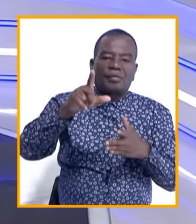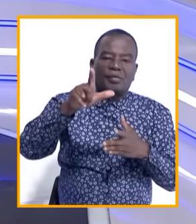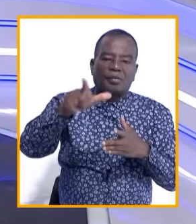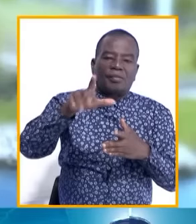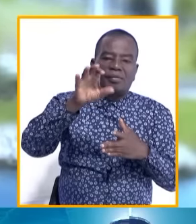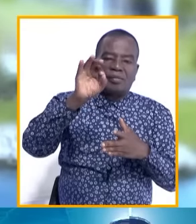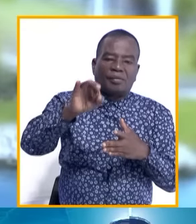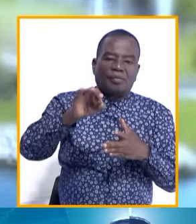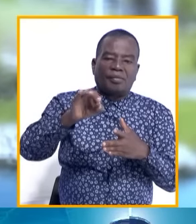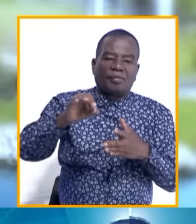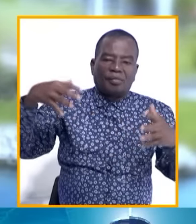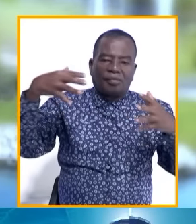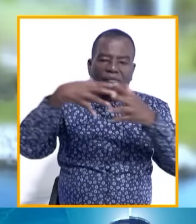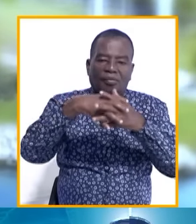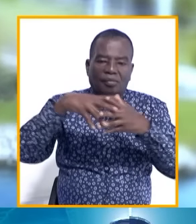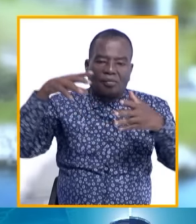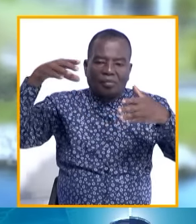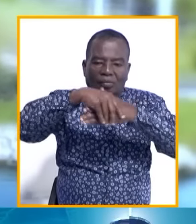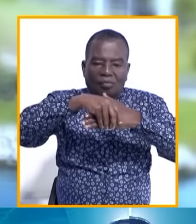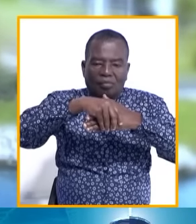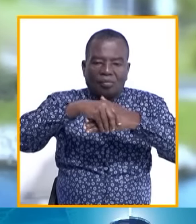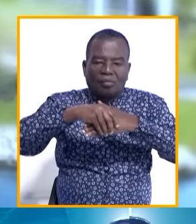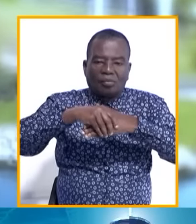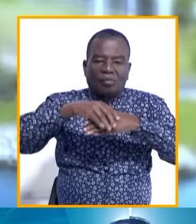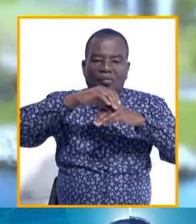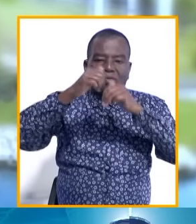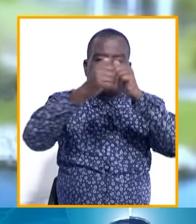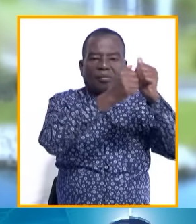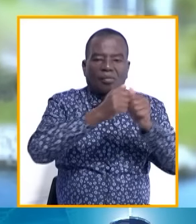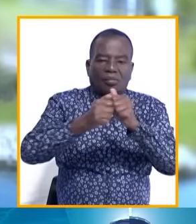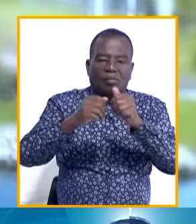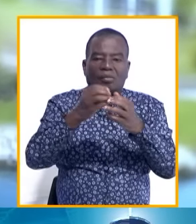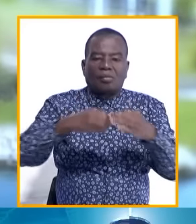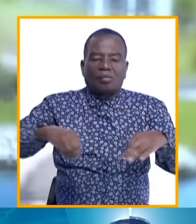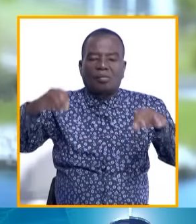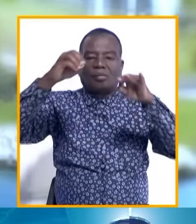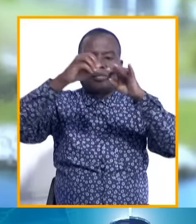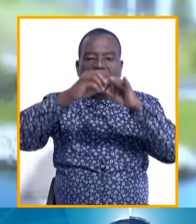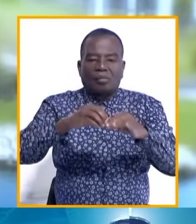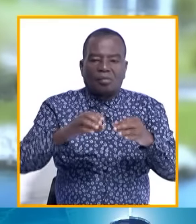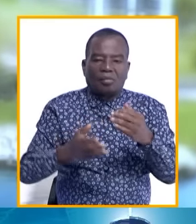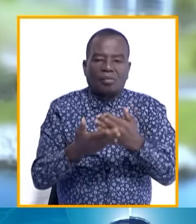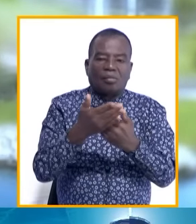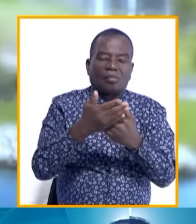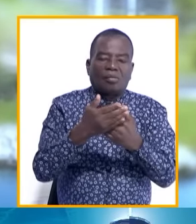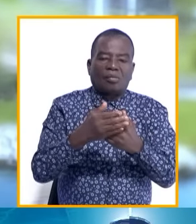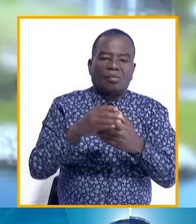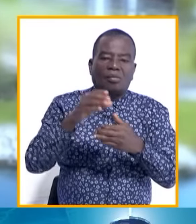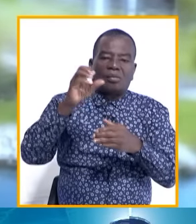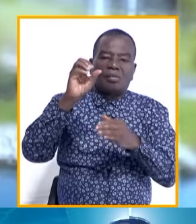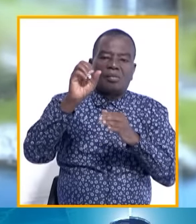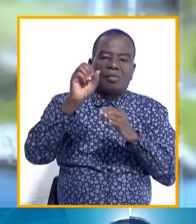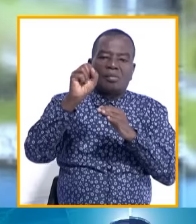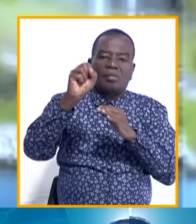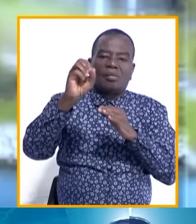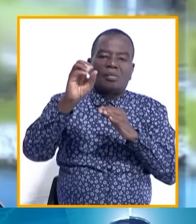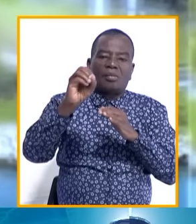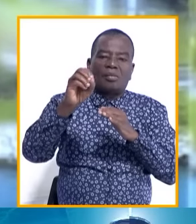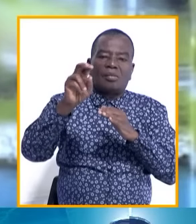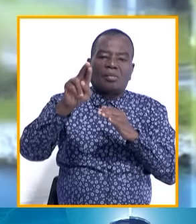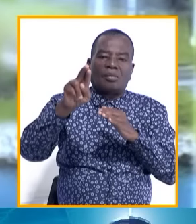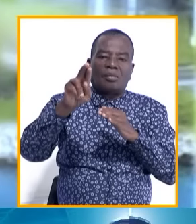ce sont 129 unions collectives, un mariage collectif organisé par la SOTRA, la